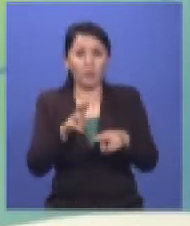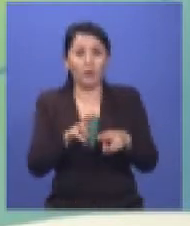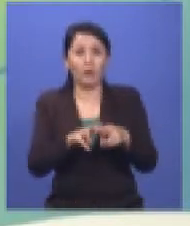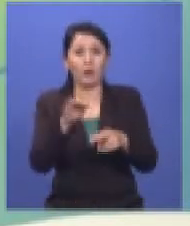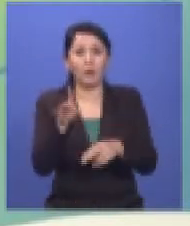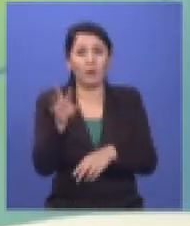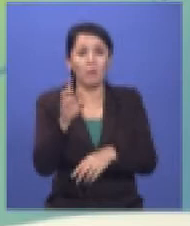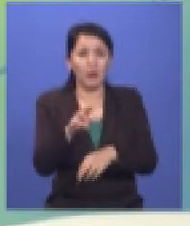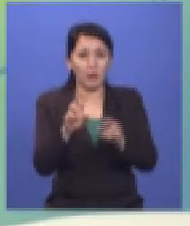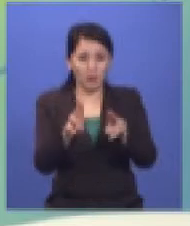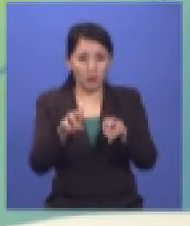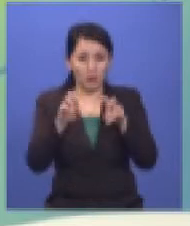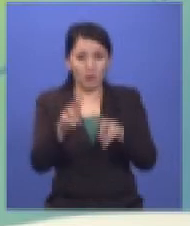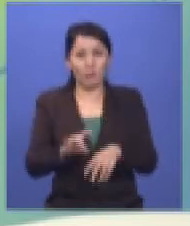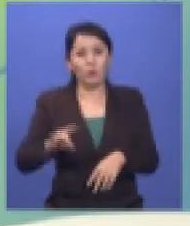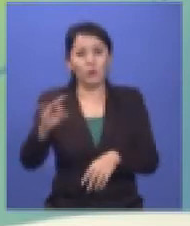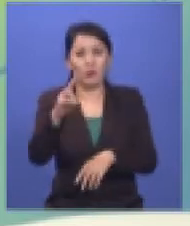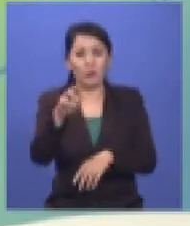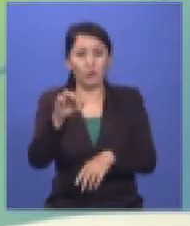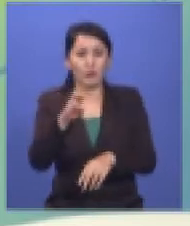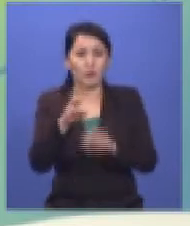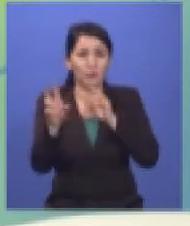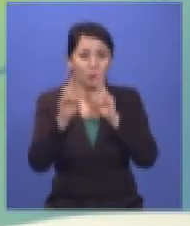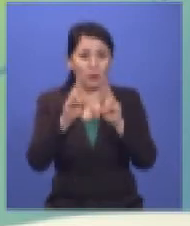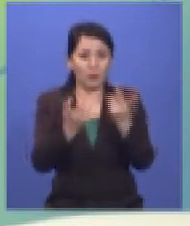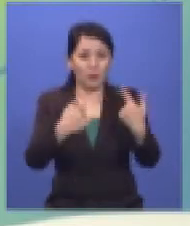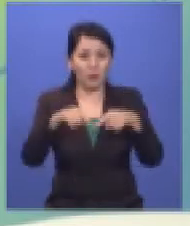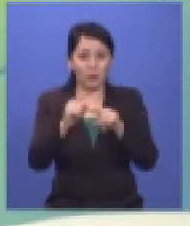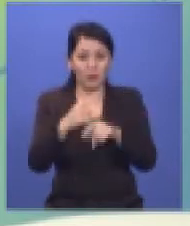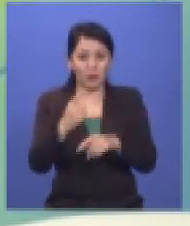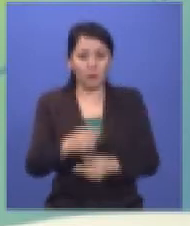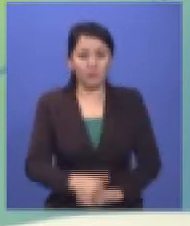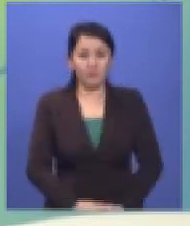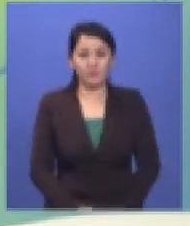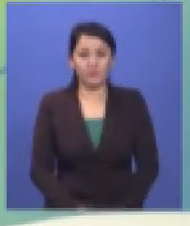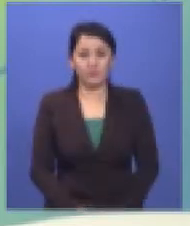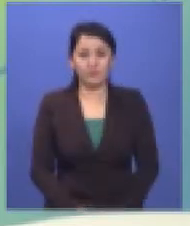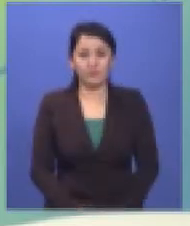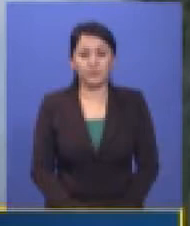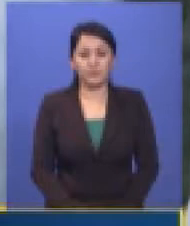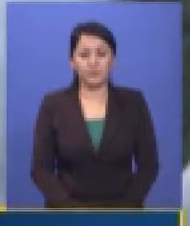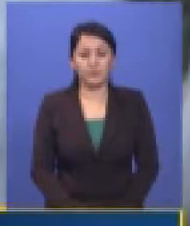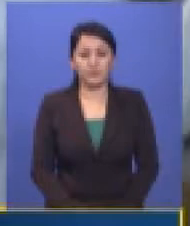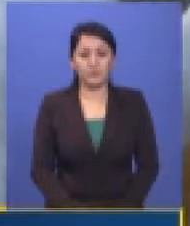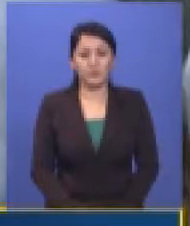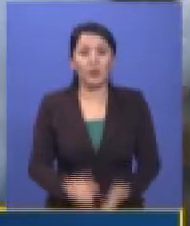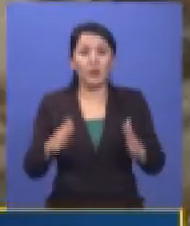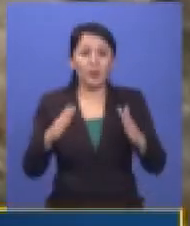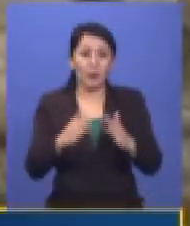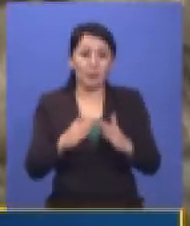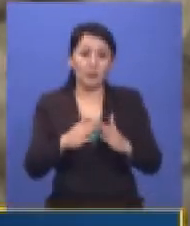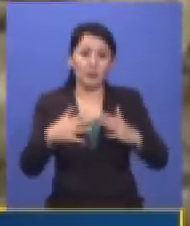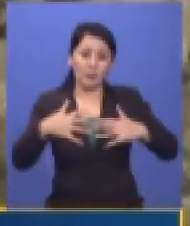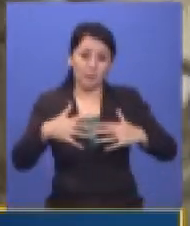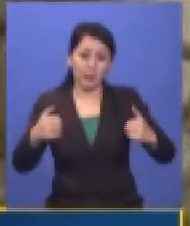жайында бүгін ветеринария мамандары өңірлік коммуникациялар орталығы ұйымдастырған брифингті айтып берді. Үй жануарларын